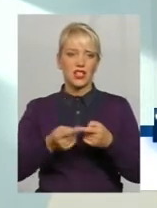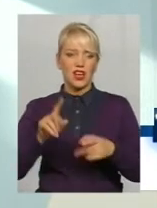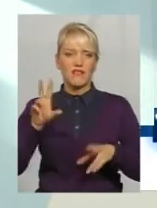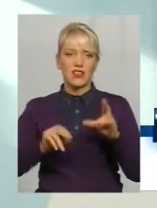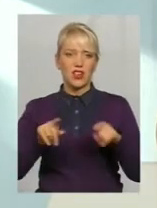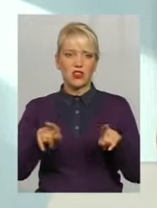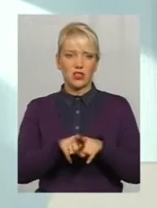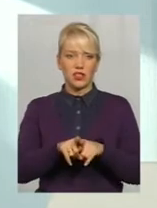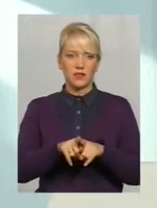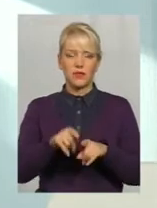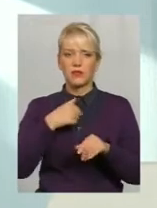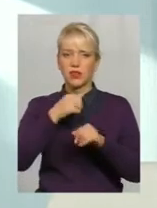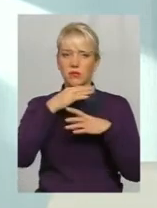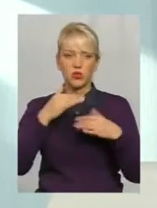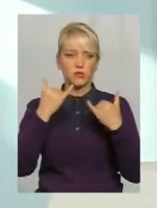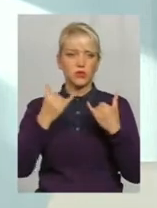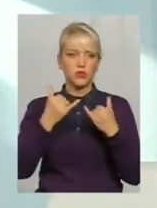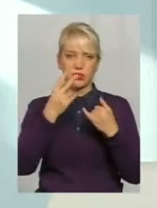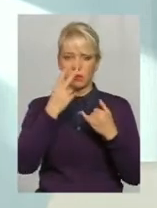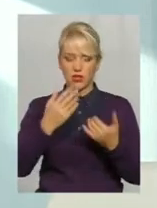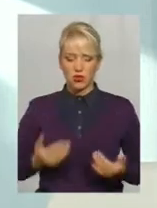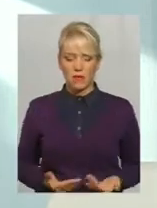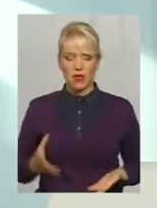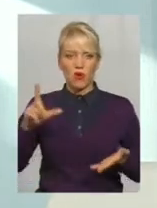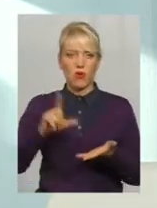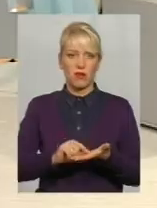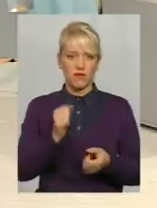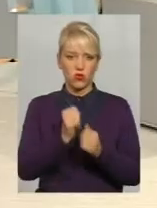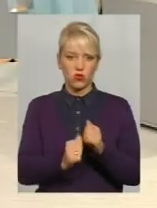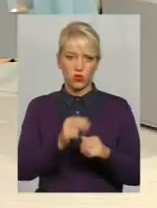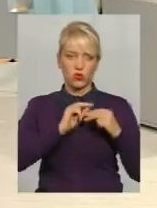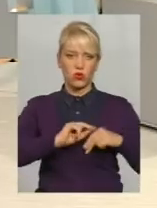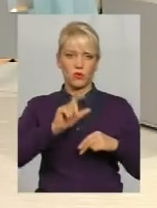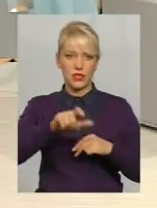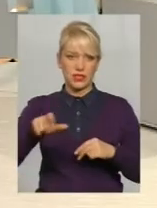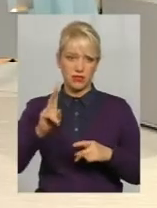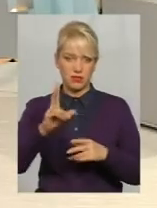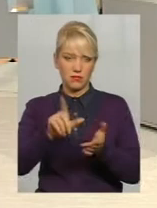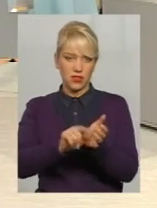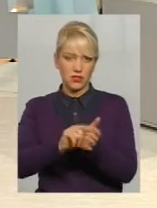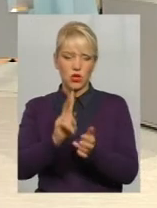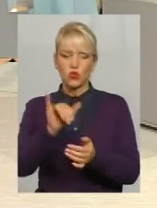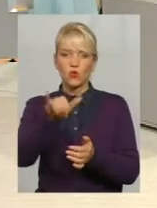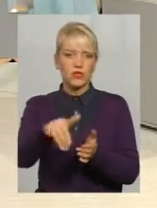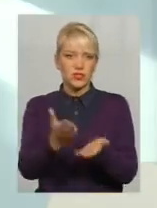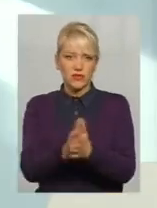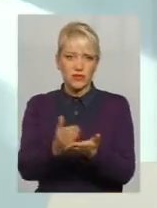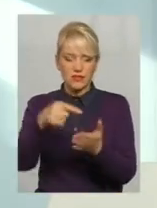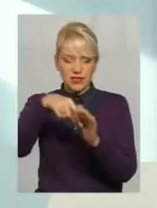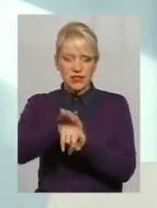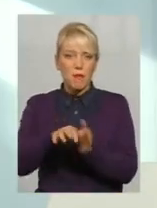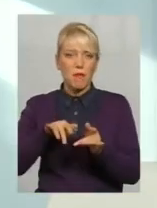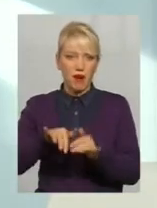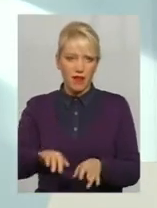вважаю так, розумієте, ми не можемо сьогодні бачити біографію кожного пенсіонера. Людина. Ми не можемо бачити, що ж є у вашій пенсійній справі, які у